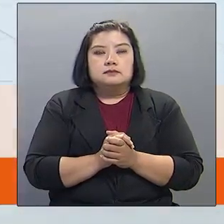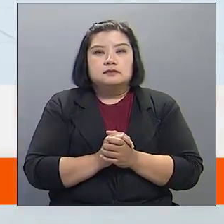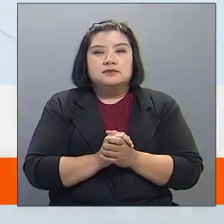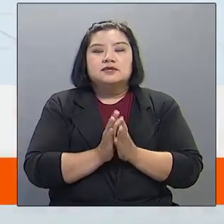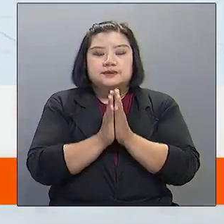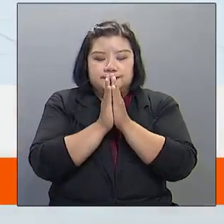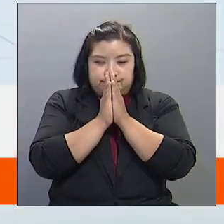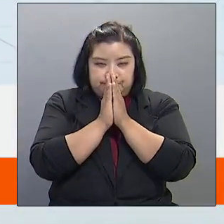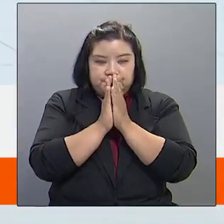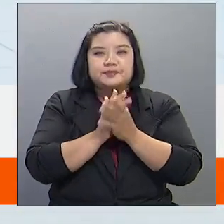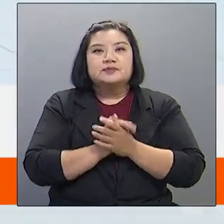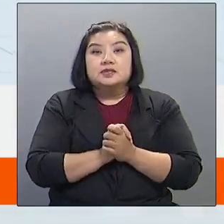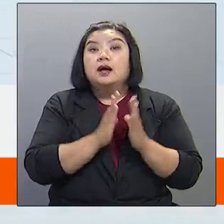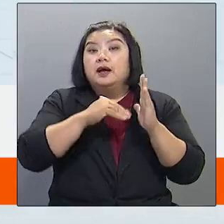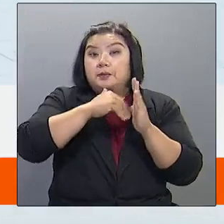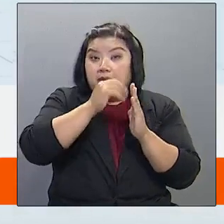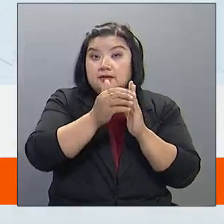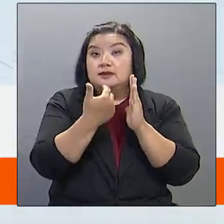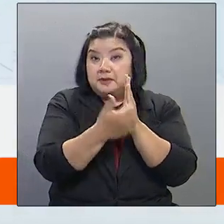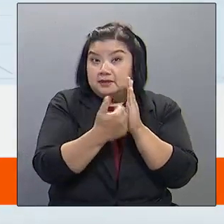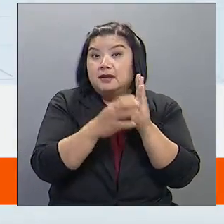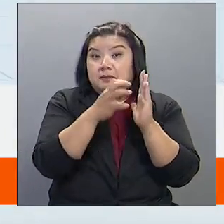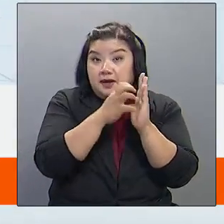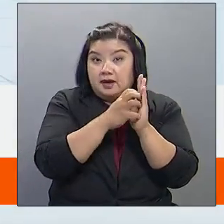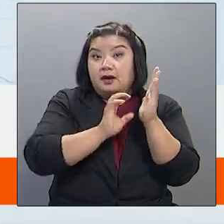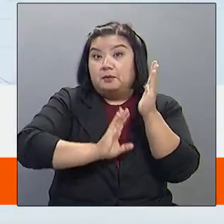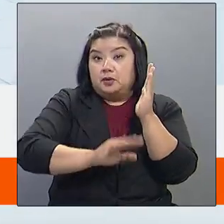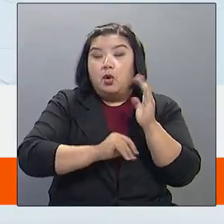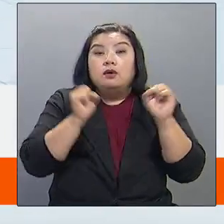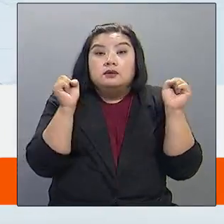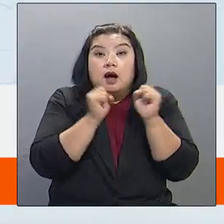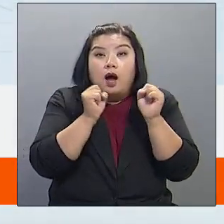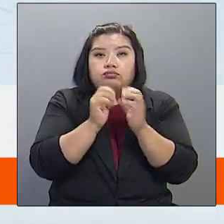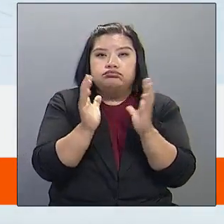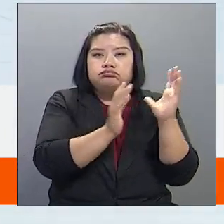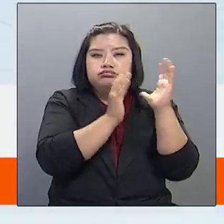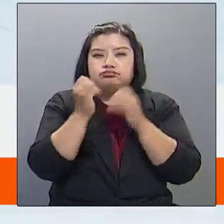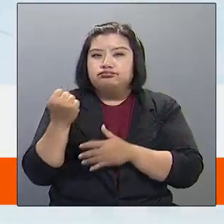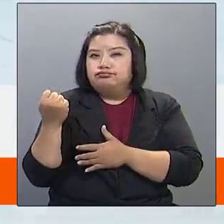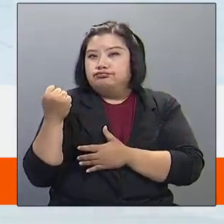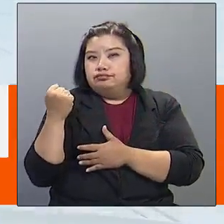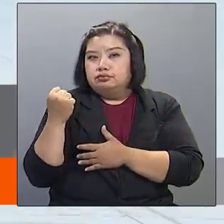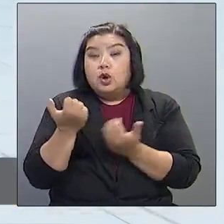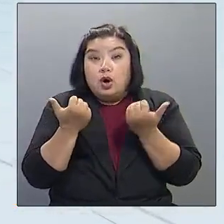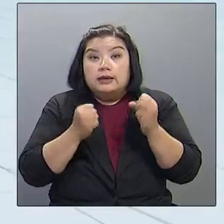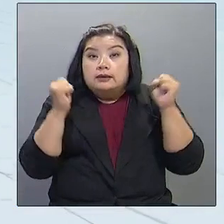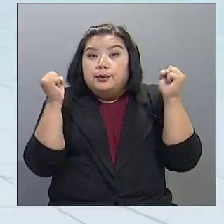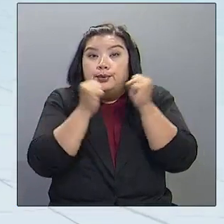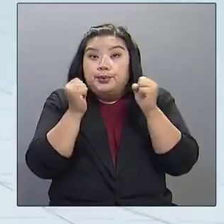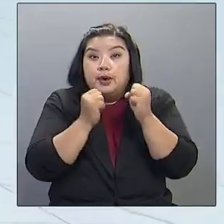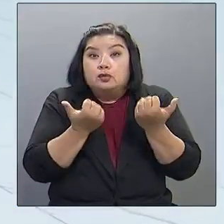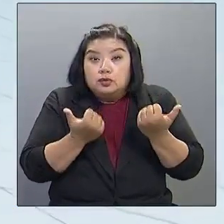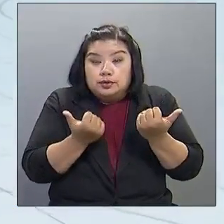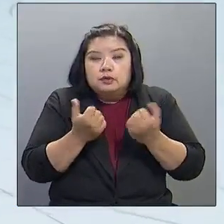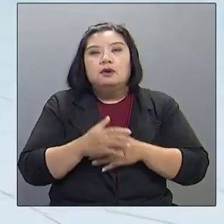วัสดีค่ะระยะนี้พื้นที่ภาคเหนือภาคอีสานภาคกลางภาคตะวันออกจะมีอากาศเย็นแล้วก็มีลมแรงด้วยนะคะโดยสภาพอากาศที่หนาวเย็นลงในช่วงนี้เป็นเพ